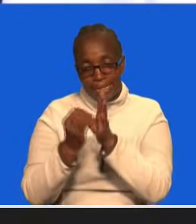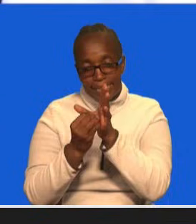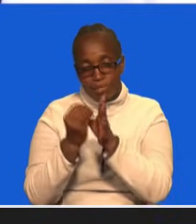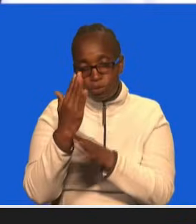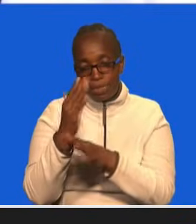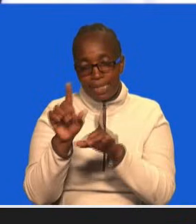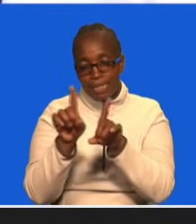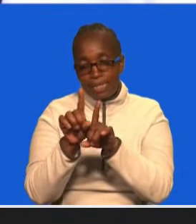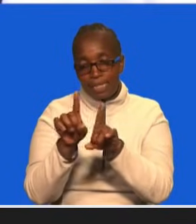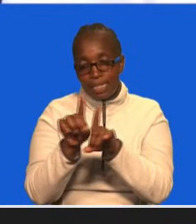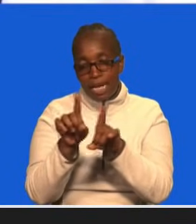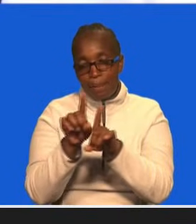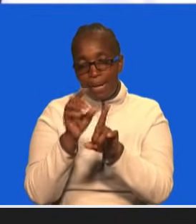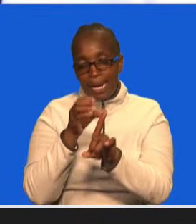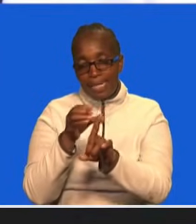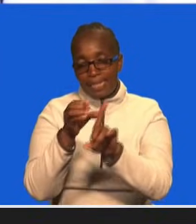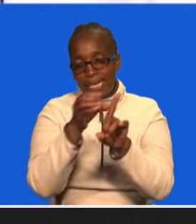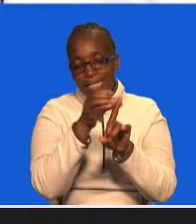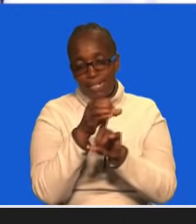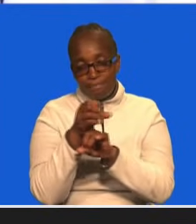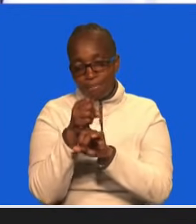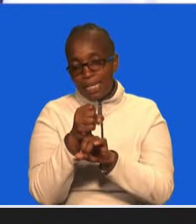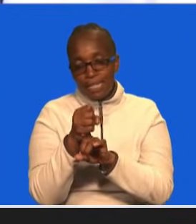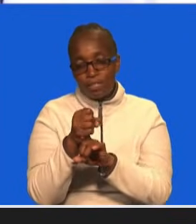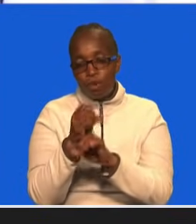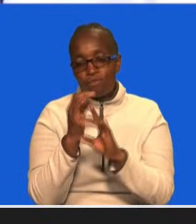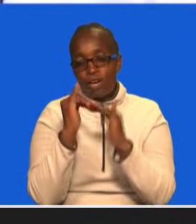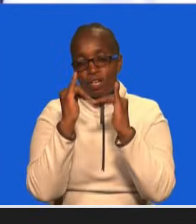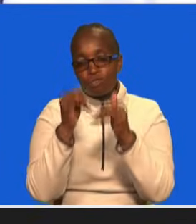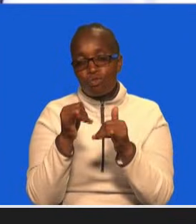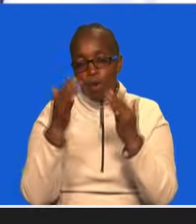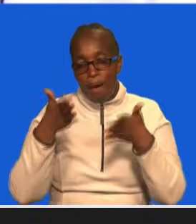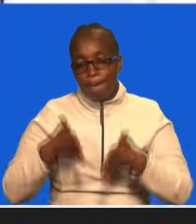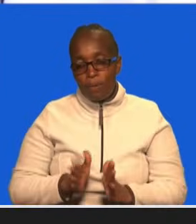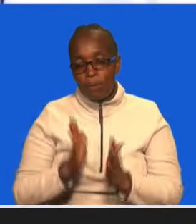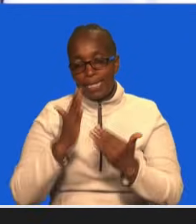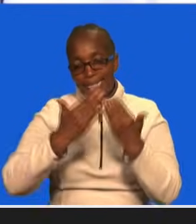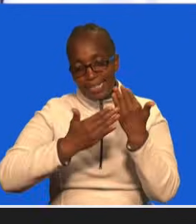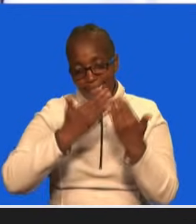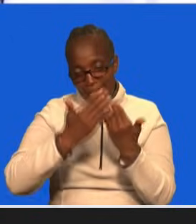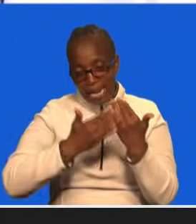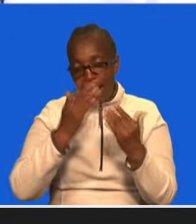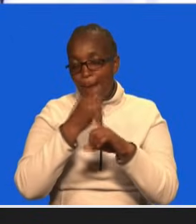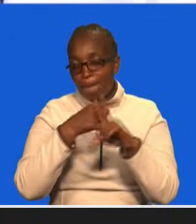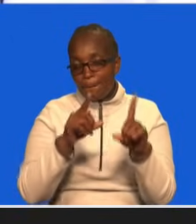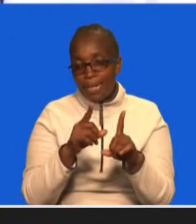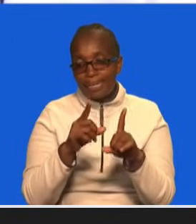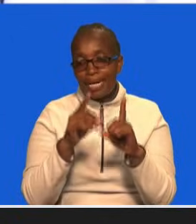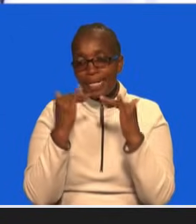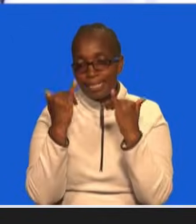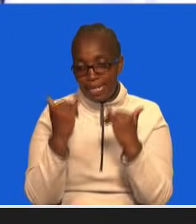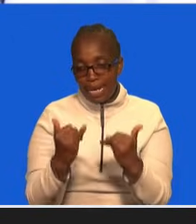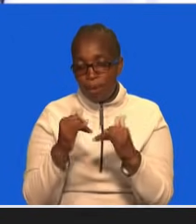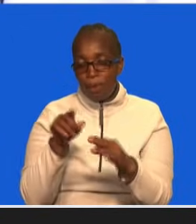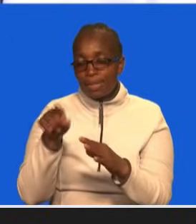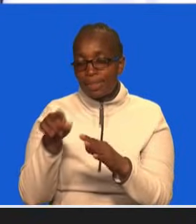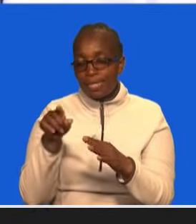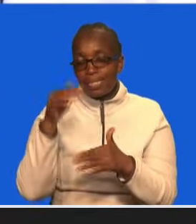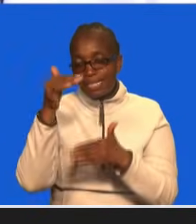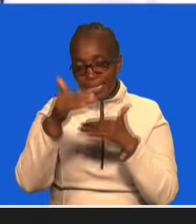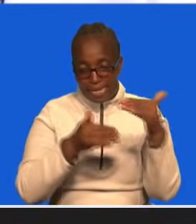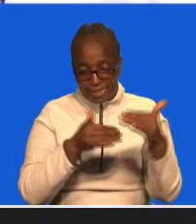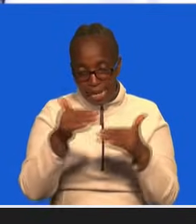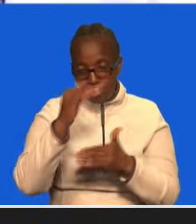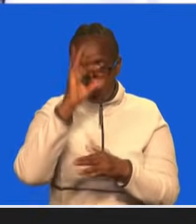even more in the achievement of maternal and newborn care. As at now, this